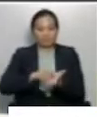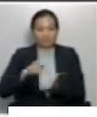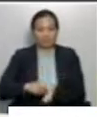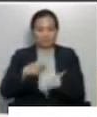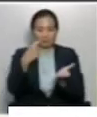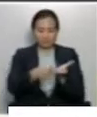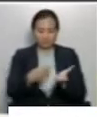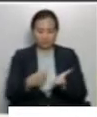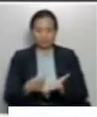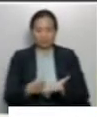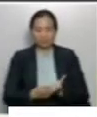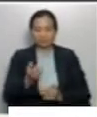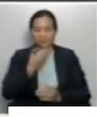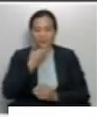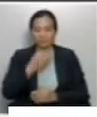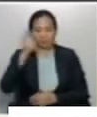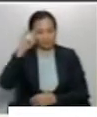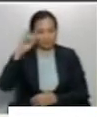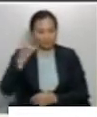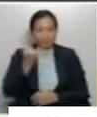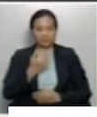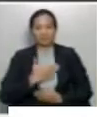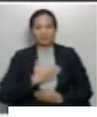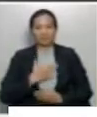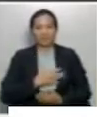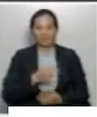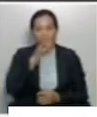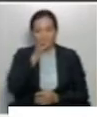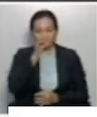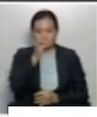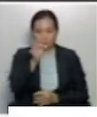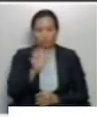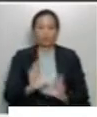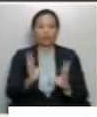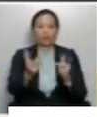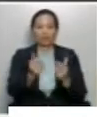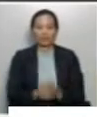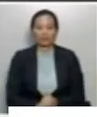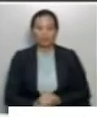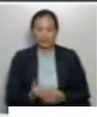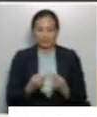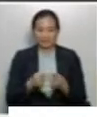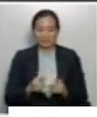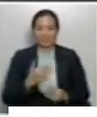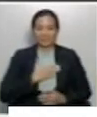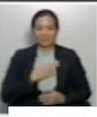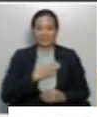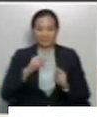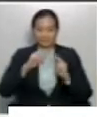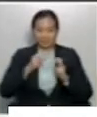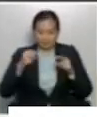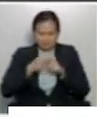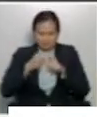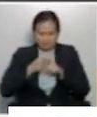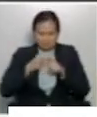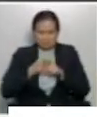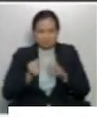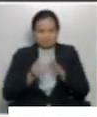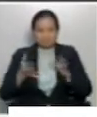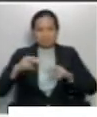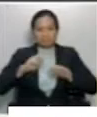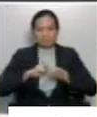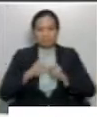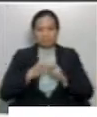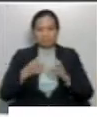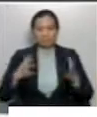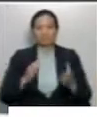รายที่รู้จักผมก็ถูกฟ้องหมดอันนี้มันเป็นเรื่องที่เจ็บปวดของพี่น้องประชาชนจึงการศึกษ